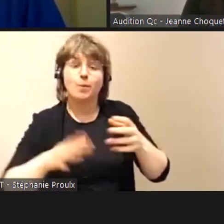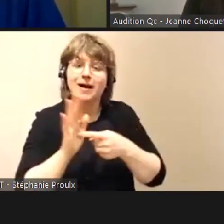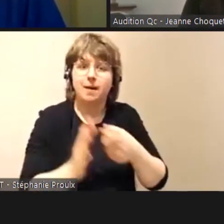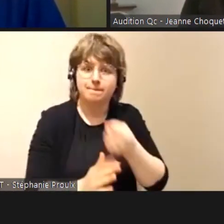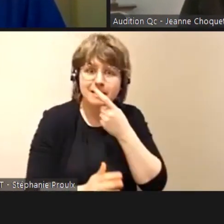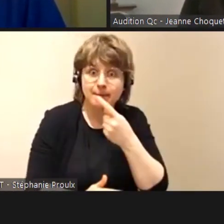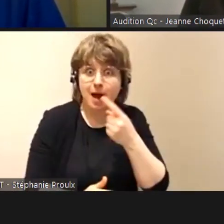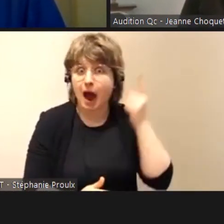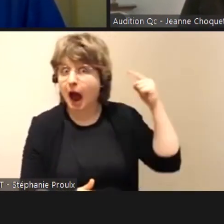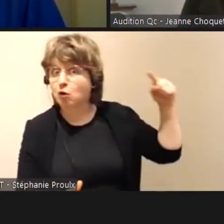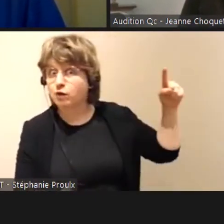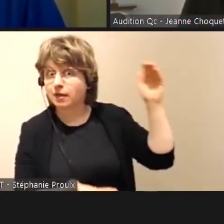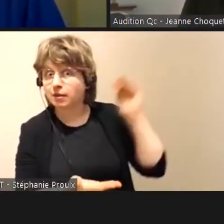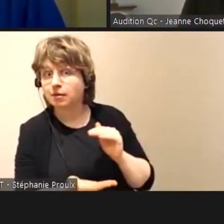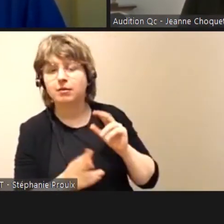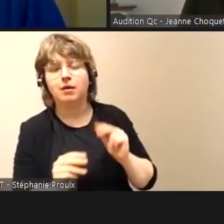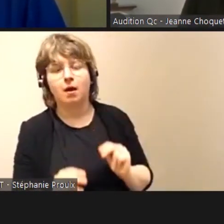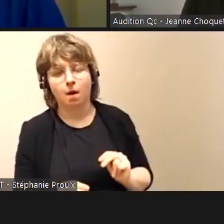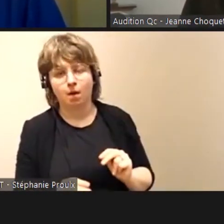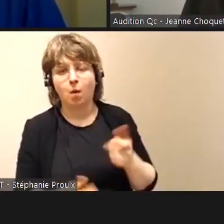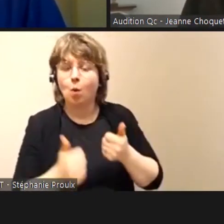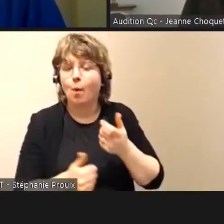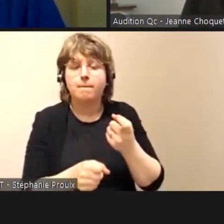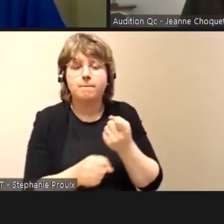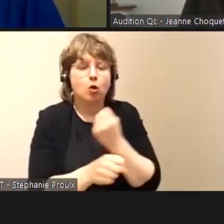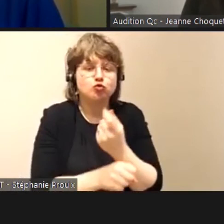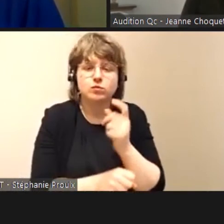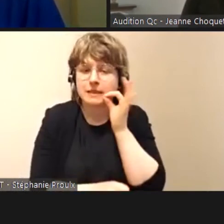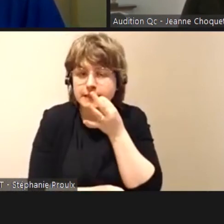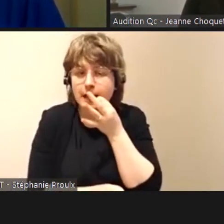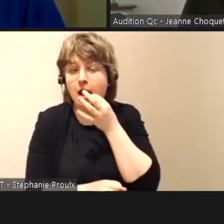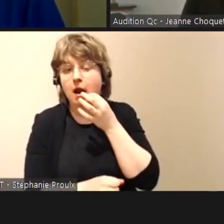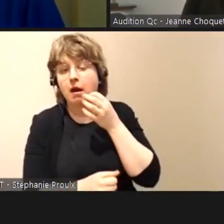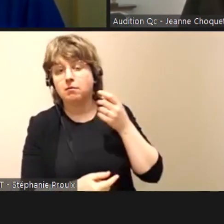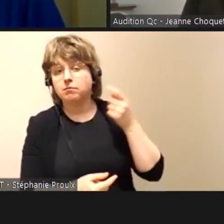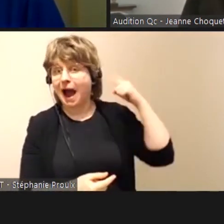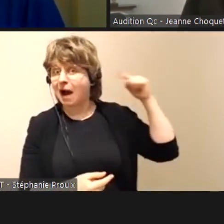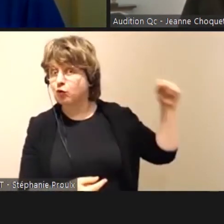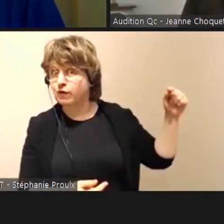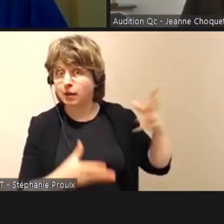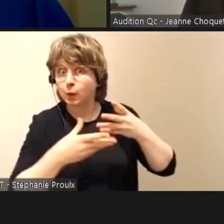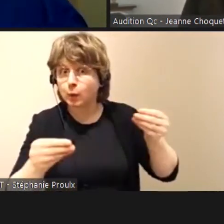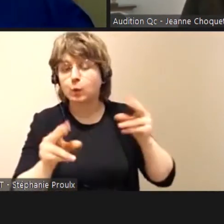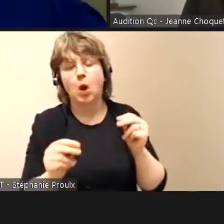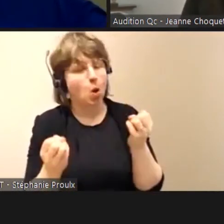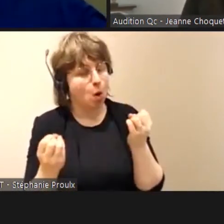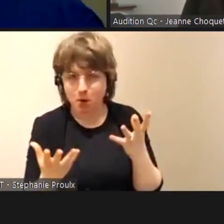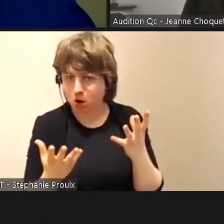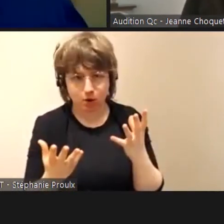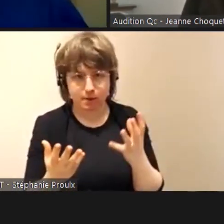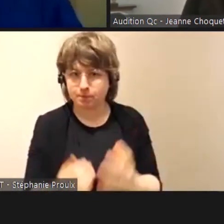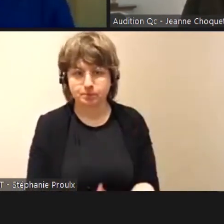médicaments ou de produits qu'on peut prendre pour diminuer un acouphène. C'est